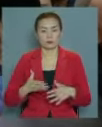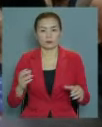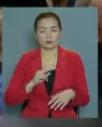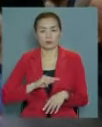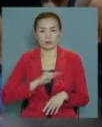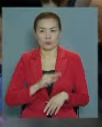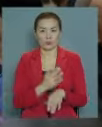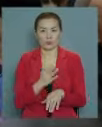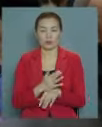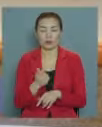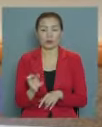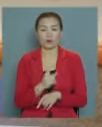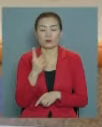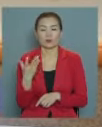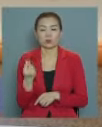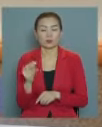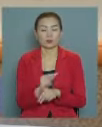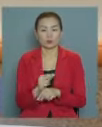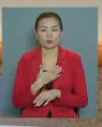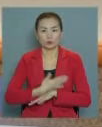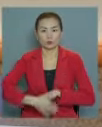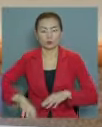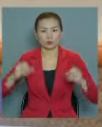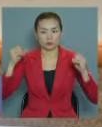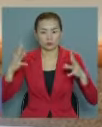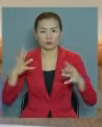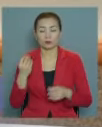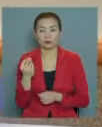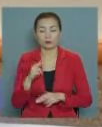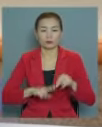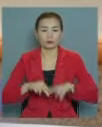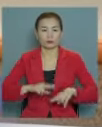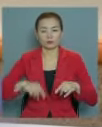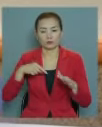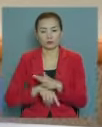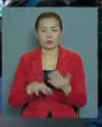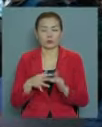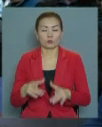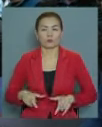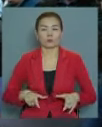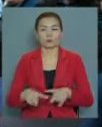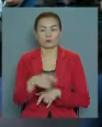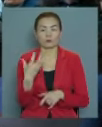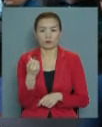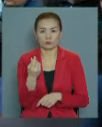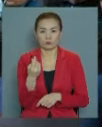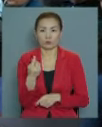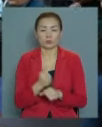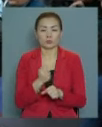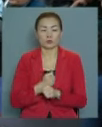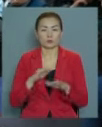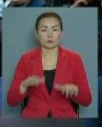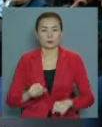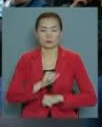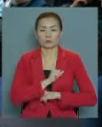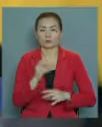труб, прокладки газопровода, проведения уличного освещения, строительства внутрипоселковой автомобильной дороги, создания мест